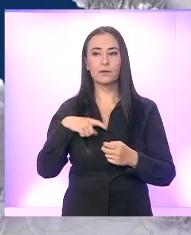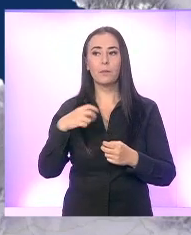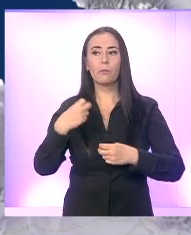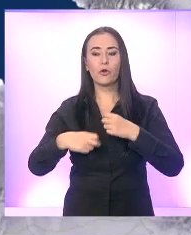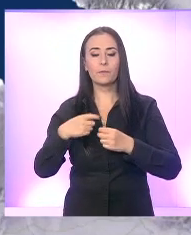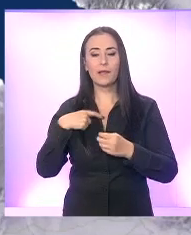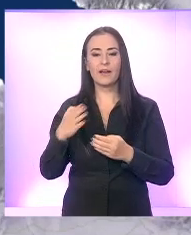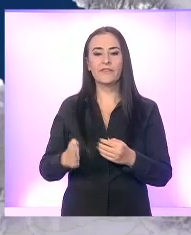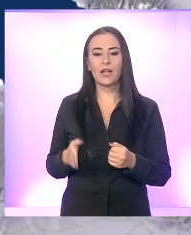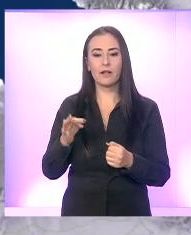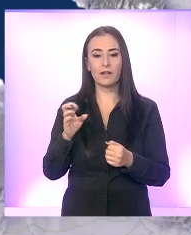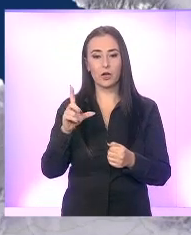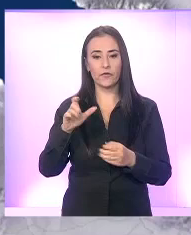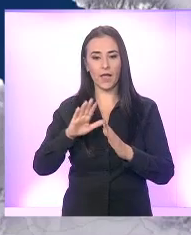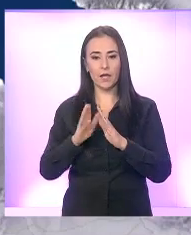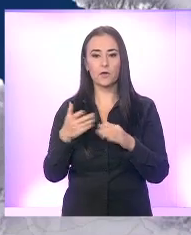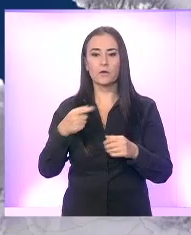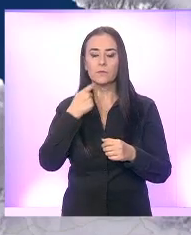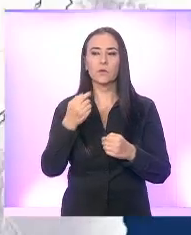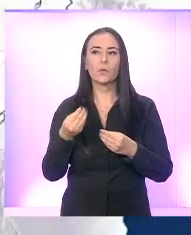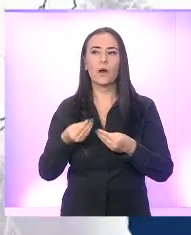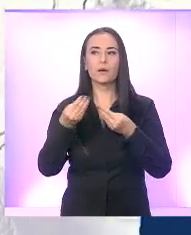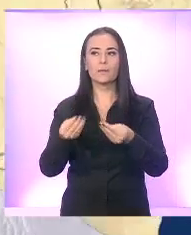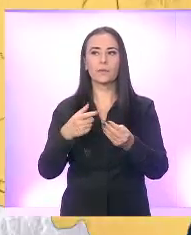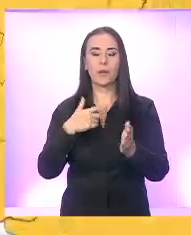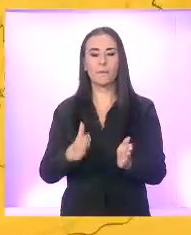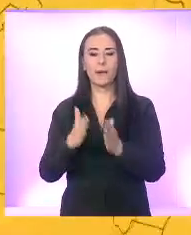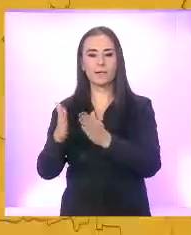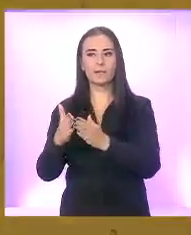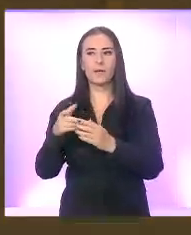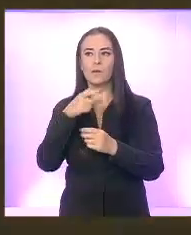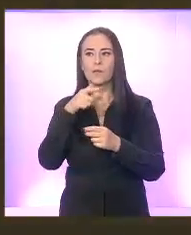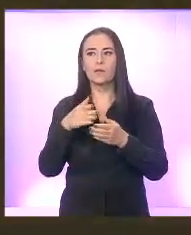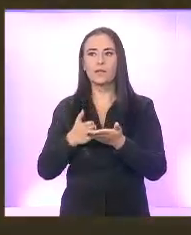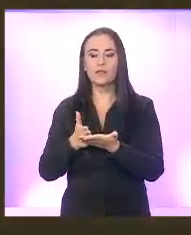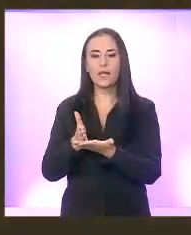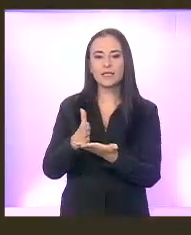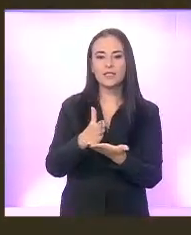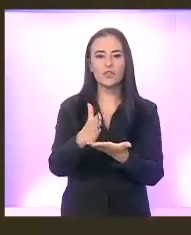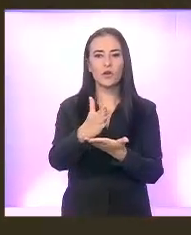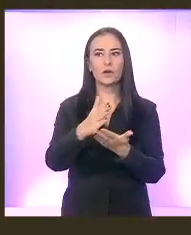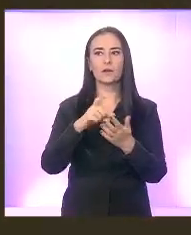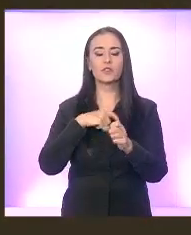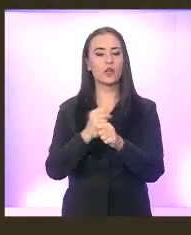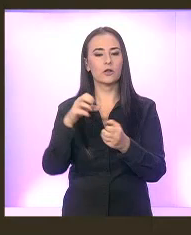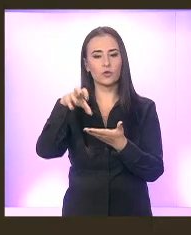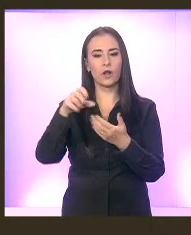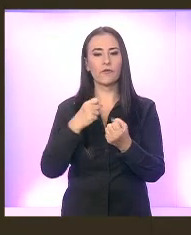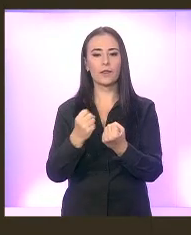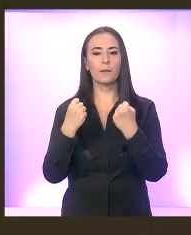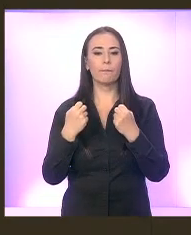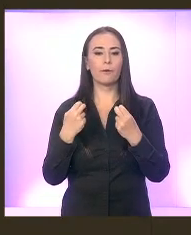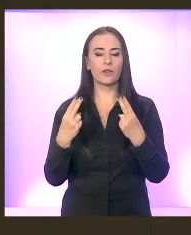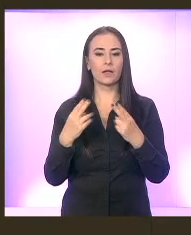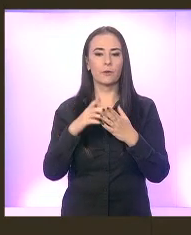problema feroviară de la noi nu ține doar de partea de infrastructură. Sigur că aia este una extrem de importantă, ține și de partea de